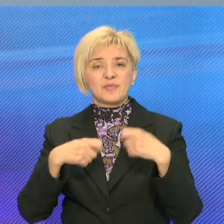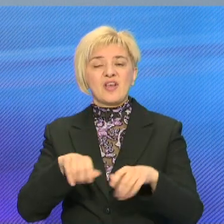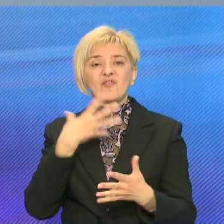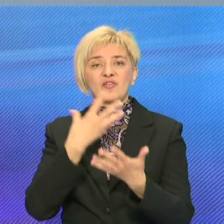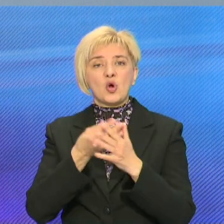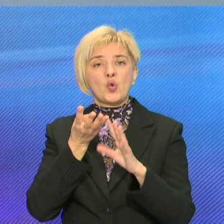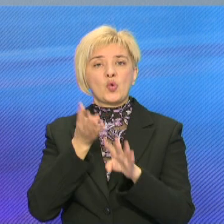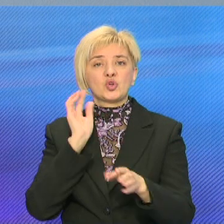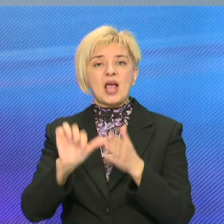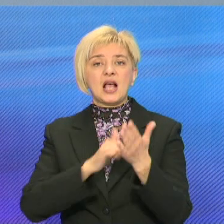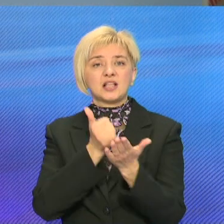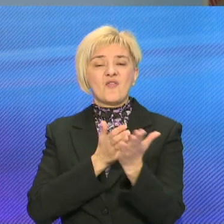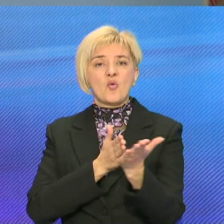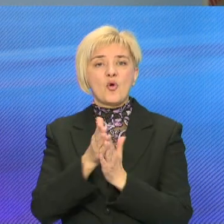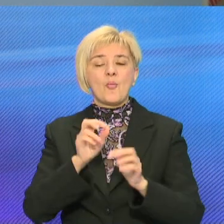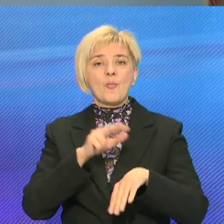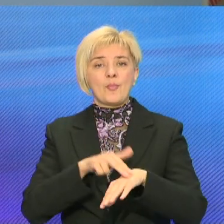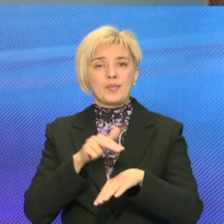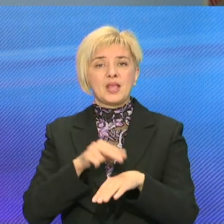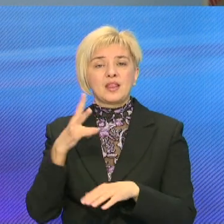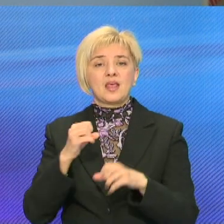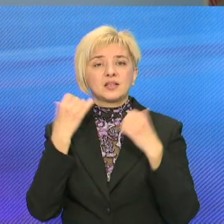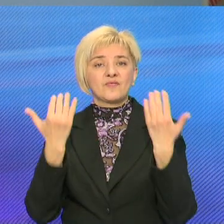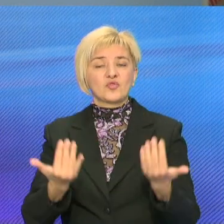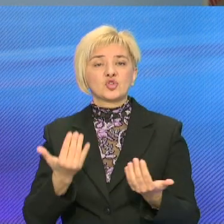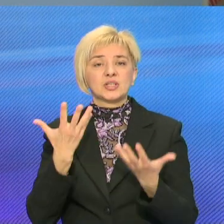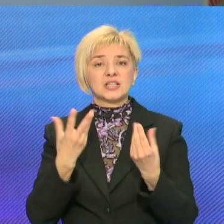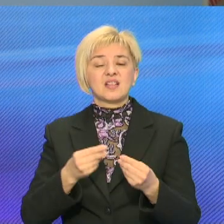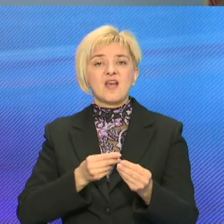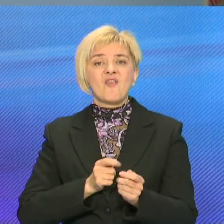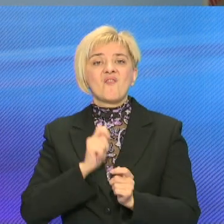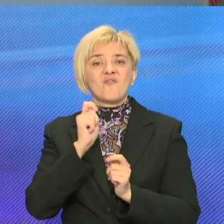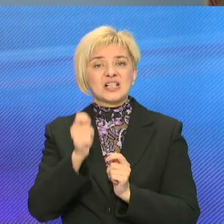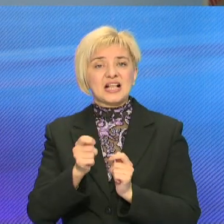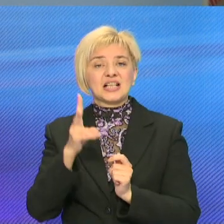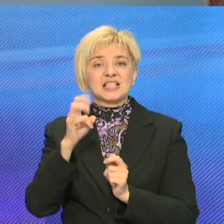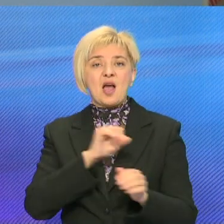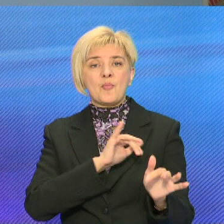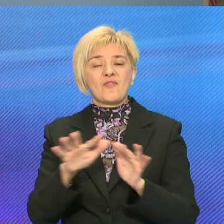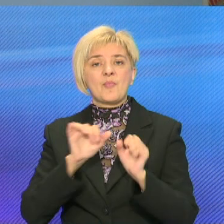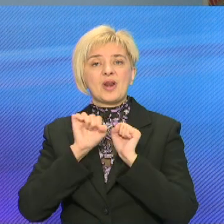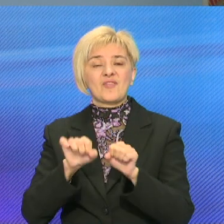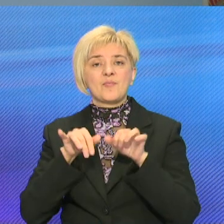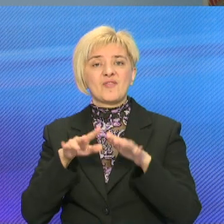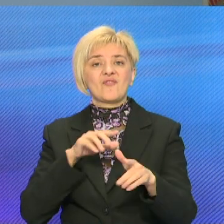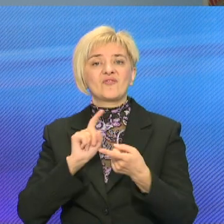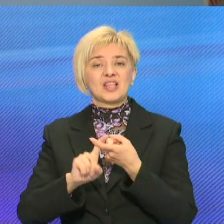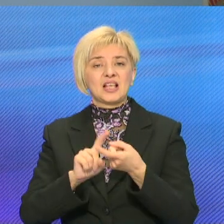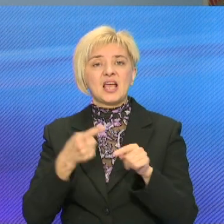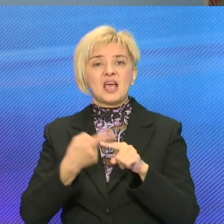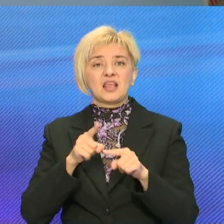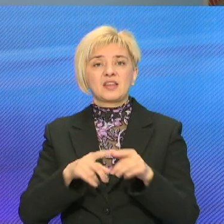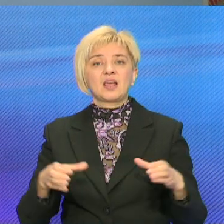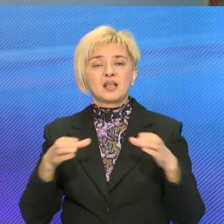очередь, основной упор правоохранительных органов на сегодняшний день возлагается на проведение профилактических мероприятий в отношении данной